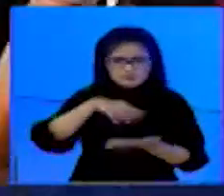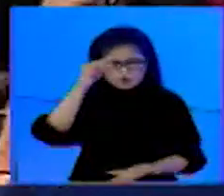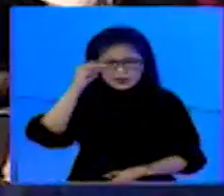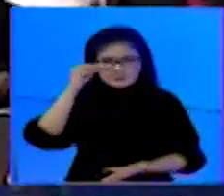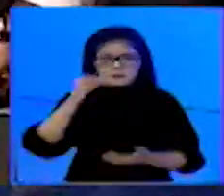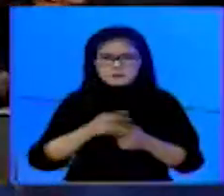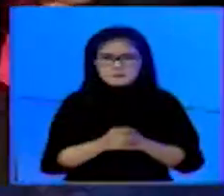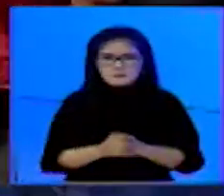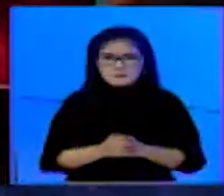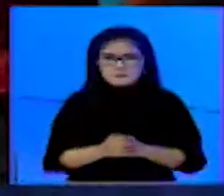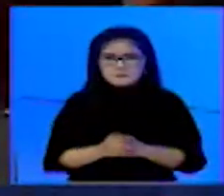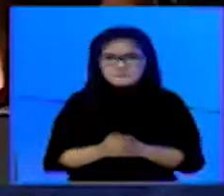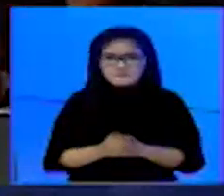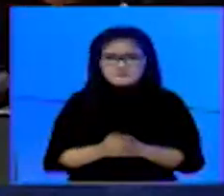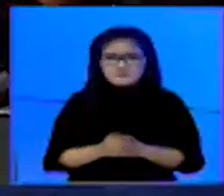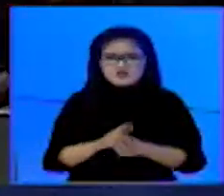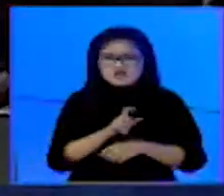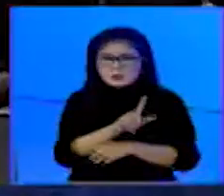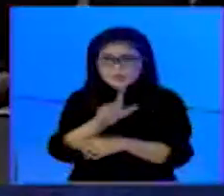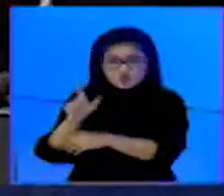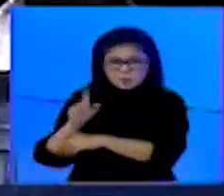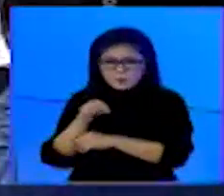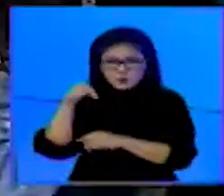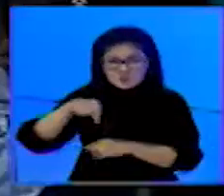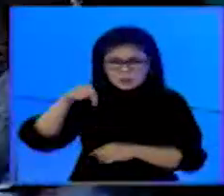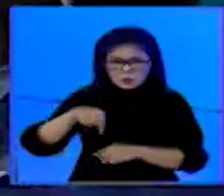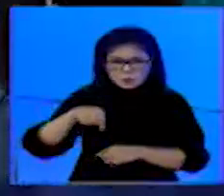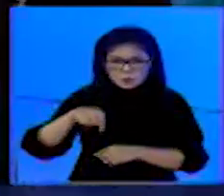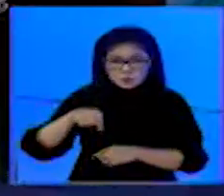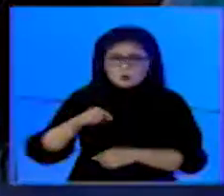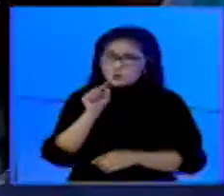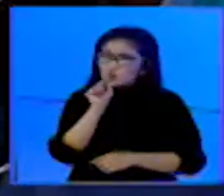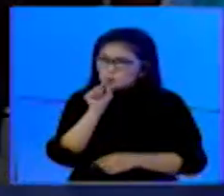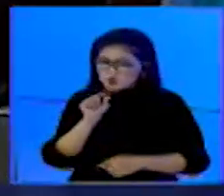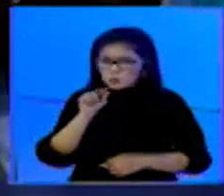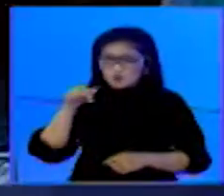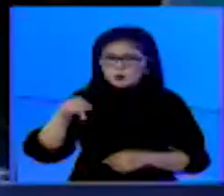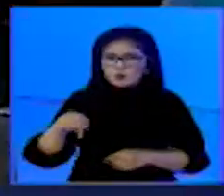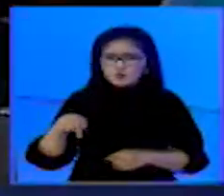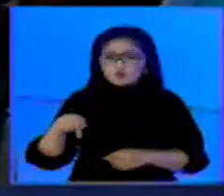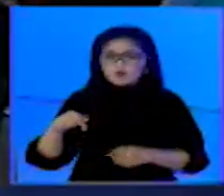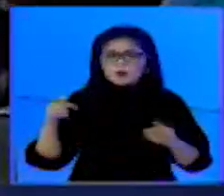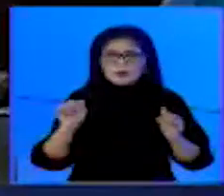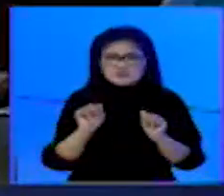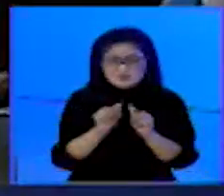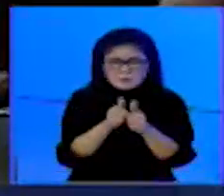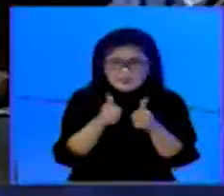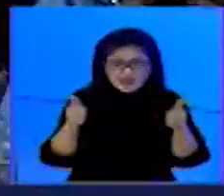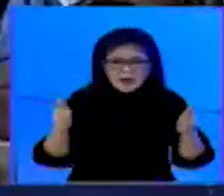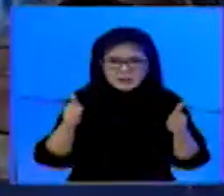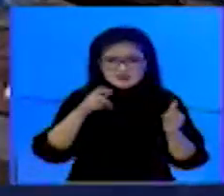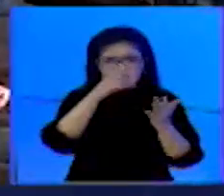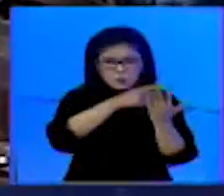Dan penyemprotan ini juga dilaksanakan untuk mensukseskan program